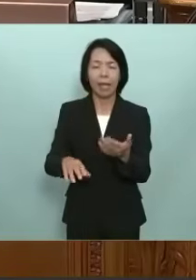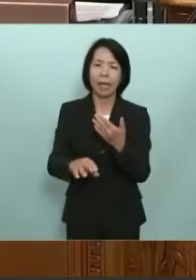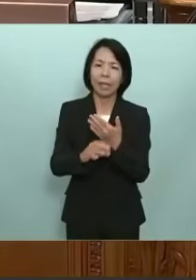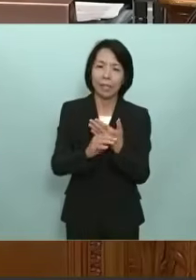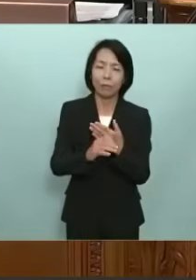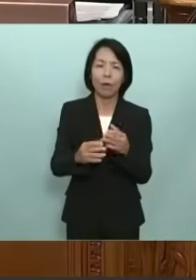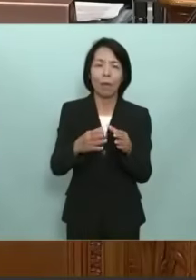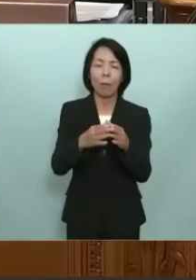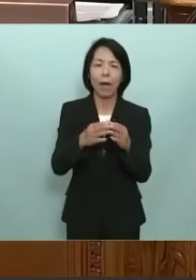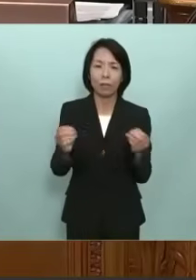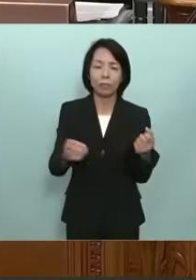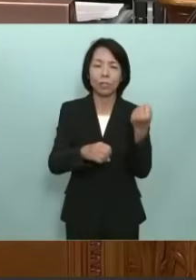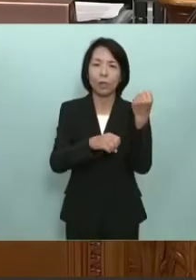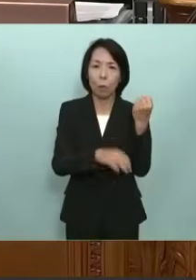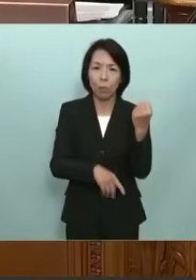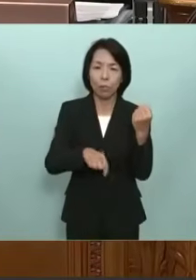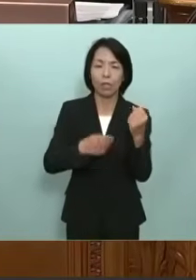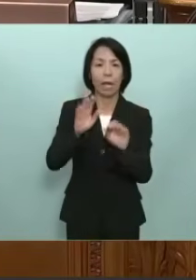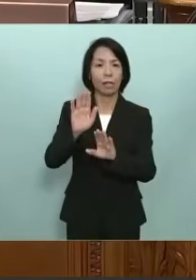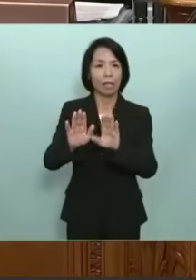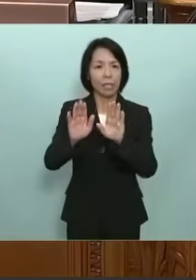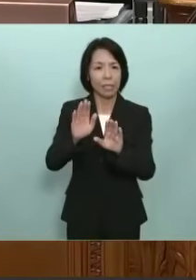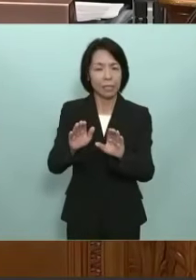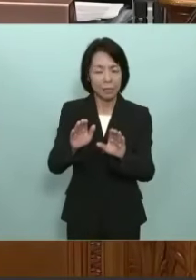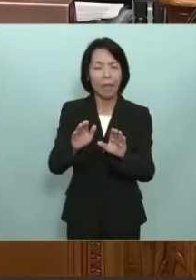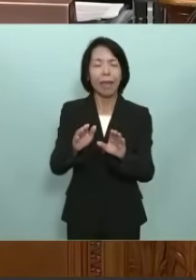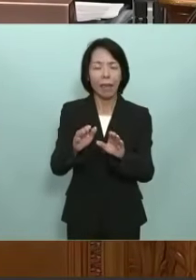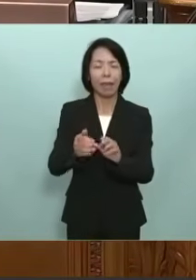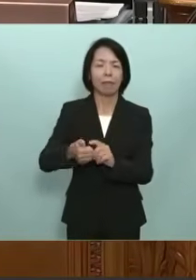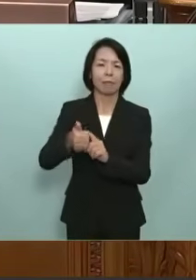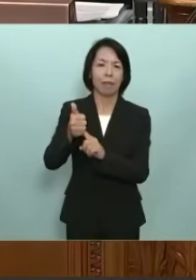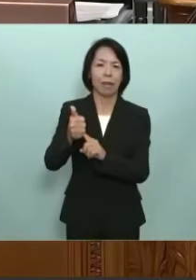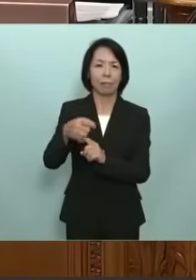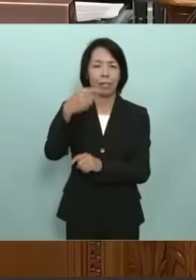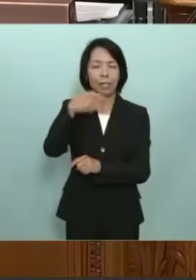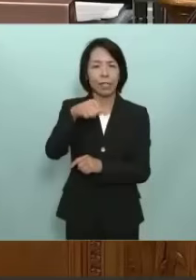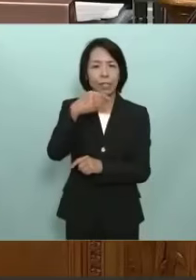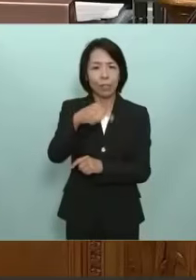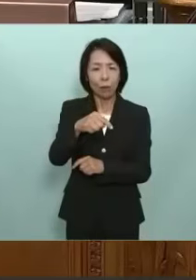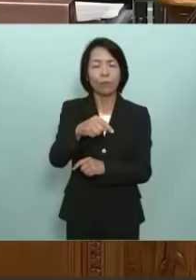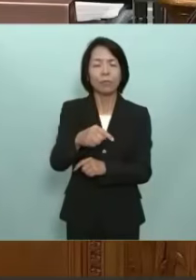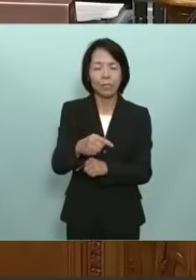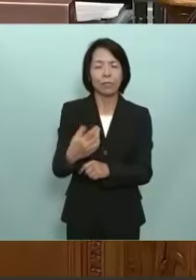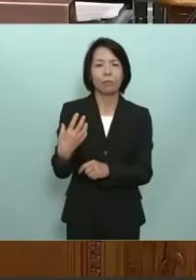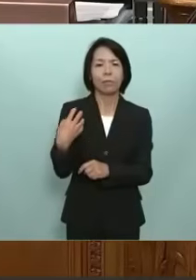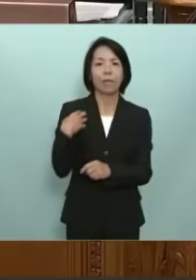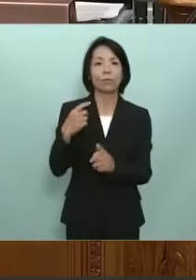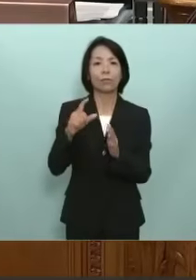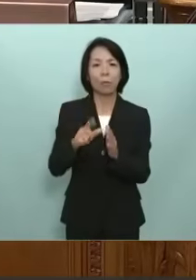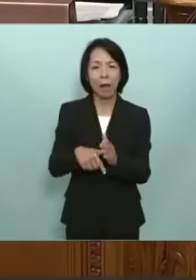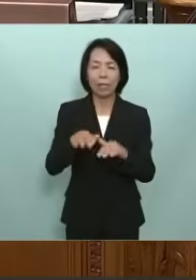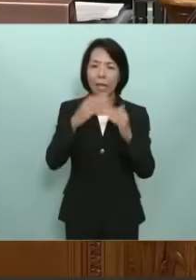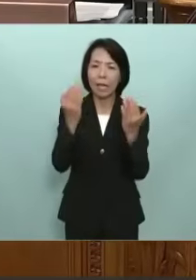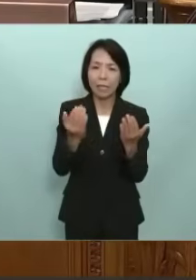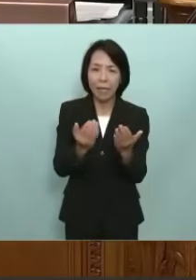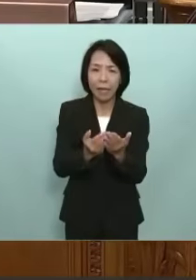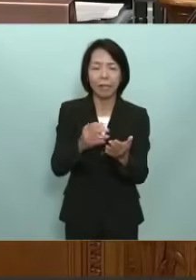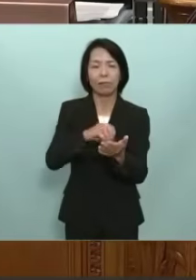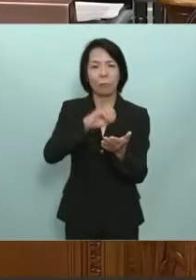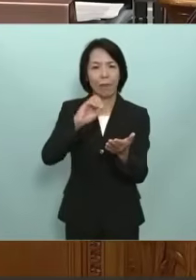国のもいとなる自衛官や教職員などの職につくものには全額免除も検討すべき